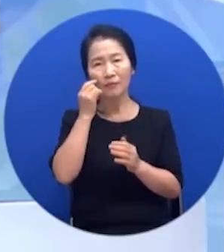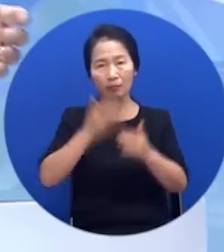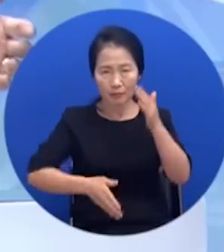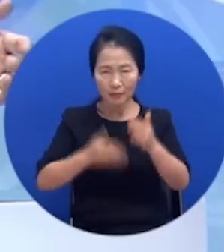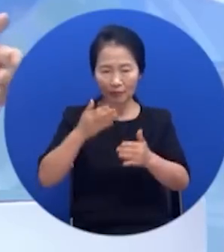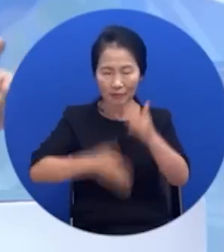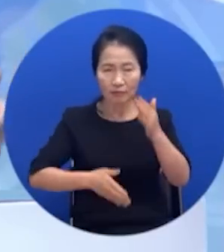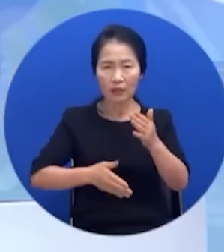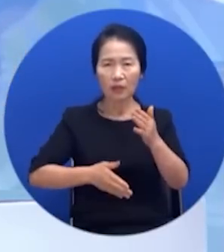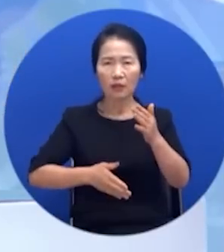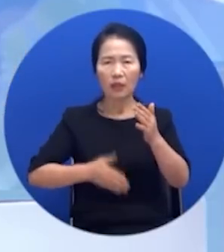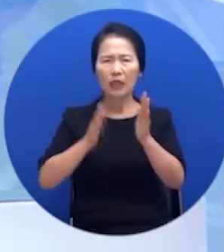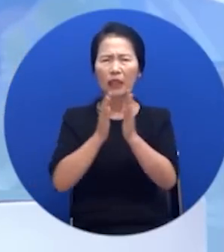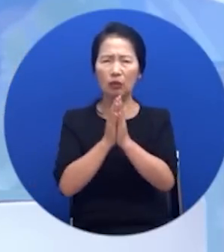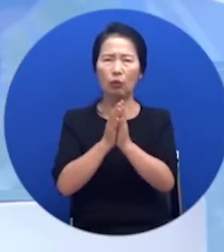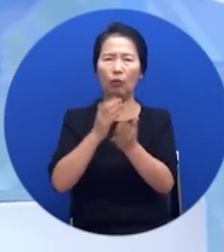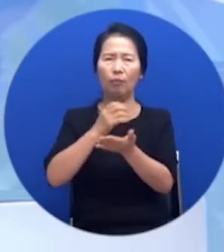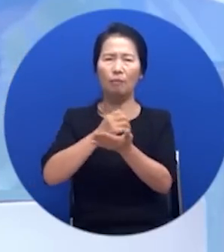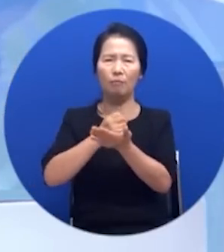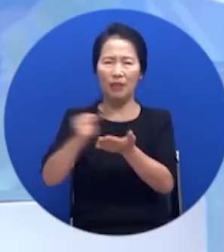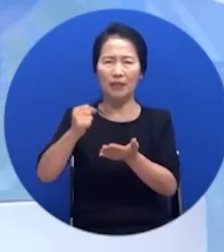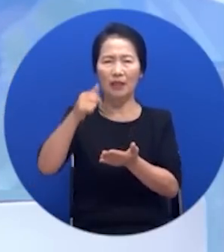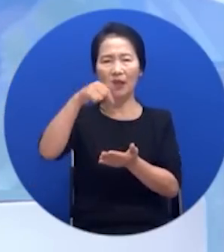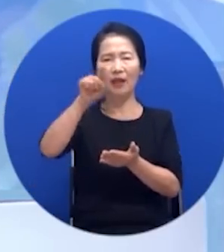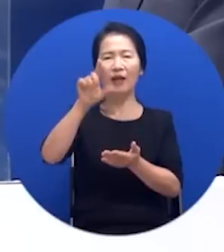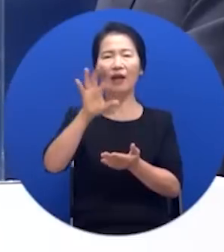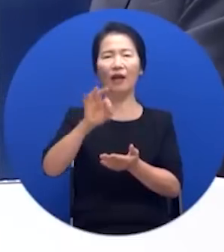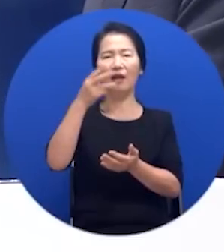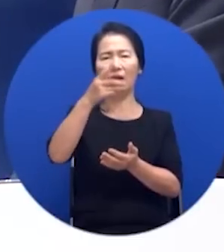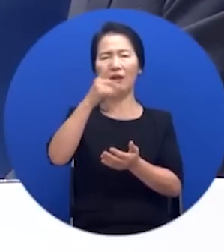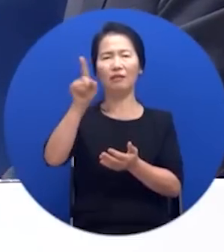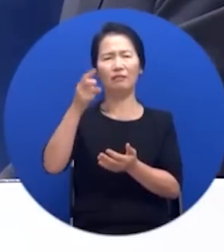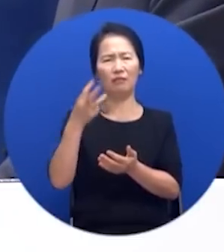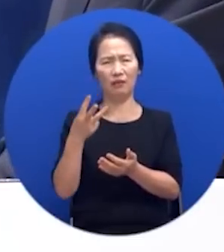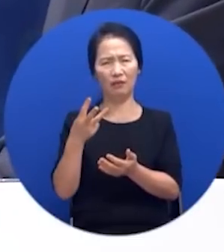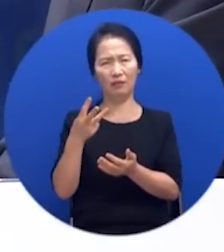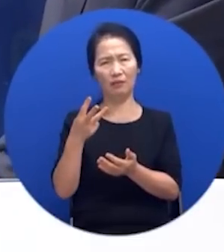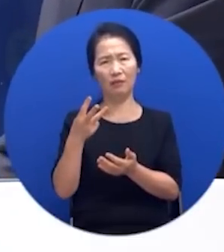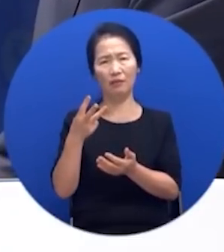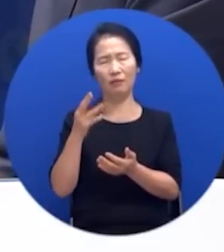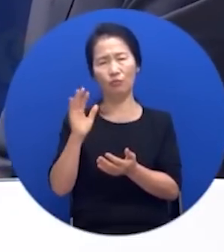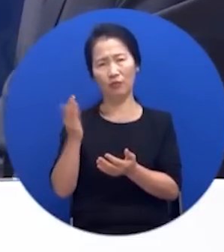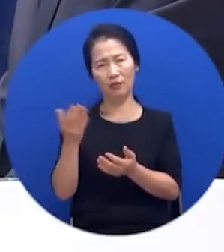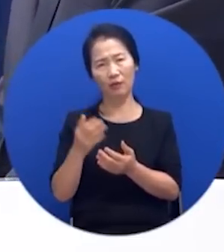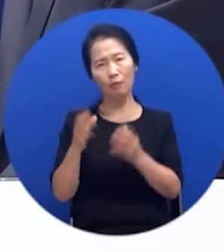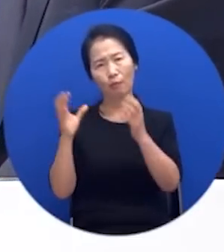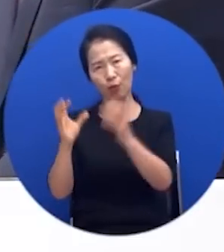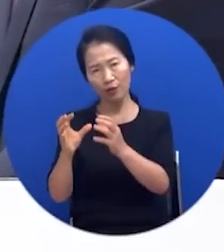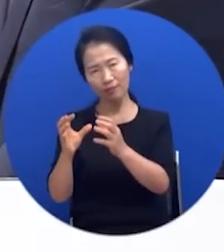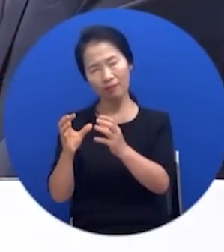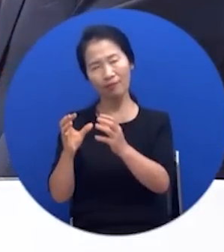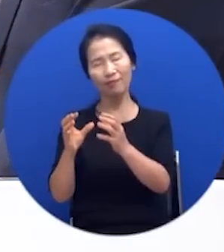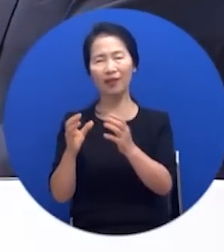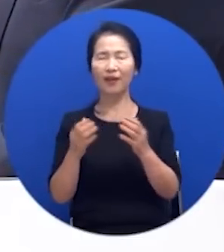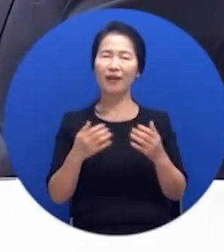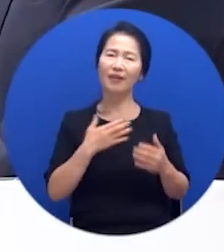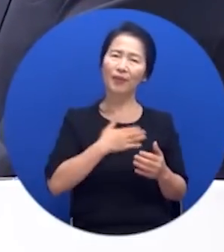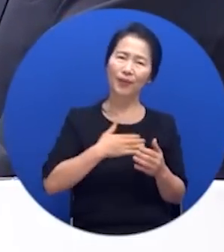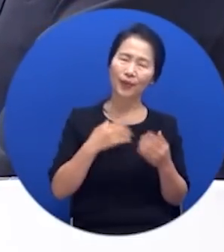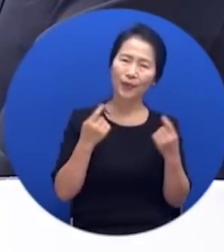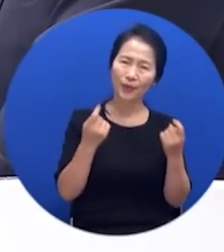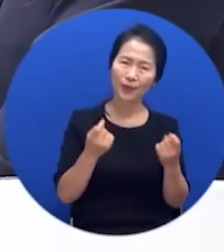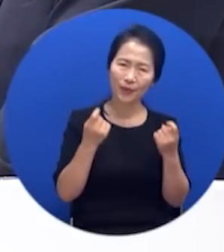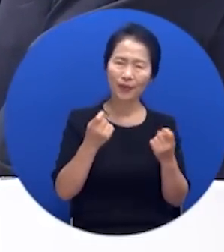기도가 강탈당하여 있습니다. 모임과 여가와 배움과 성공과 이런